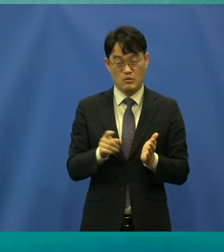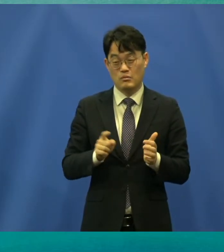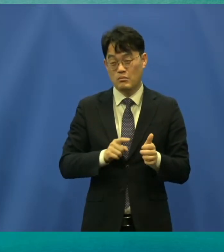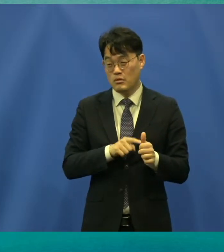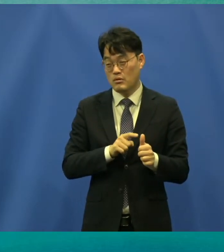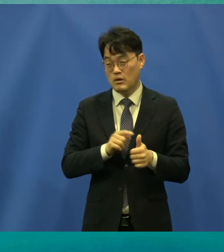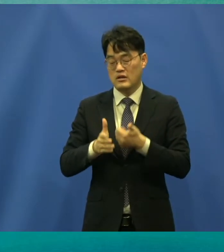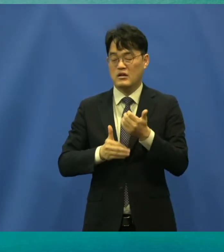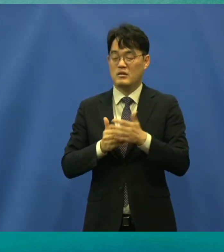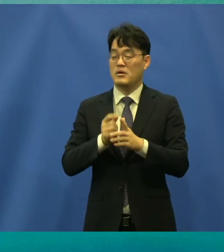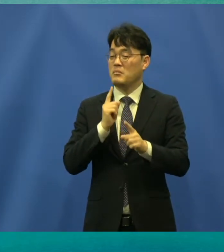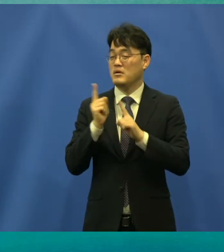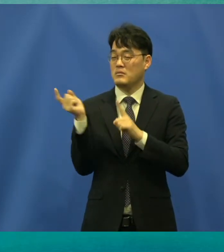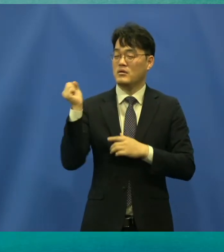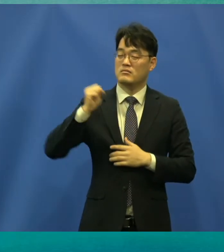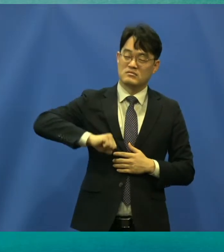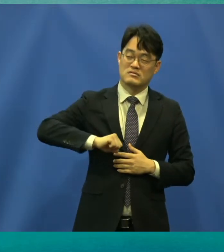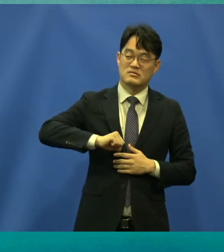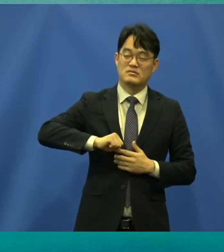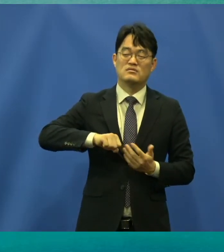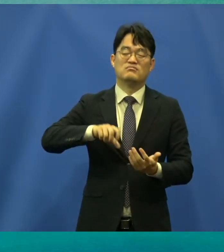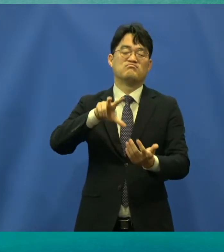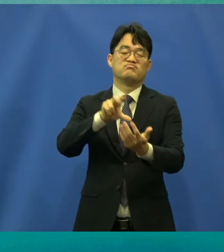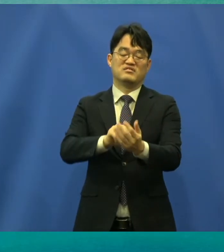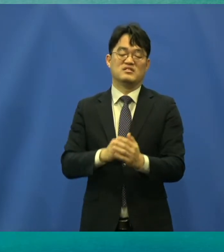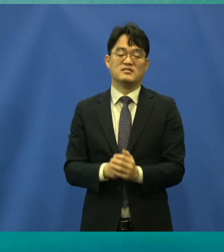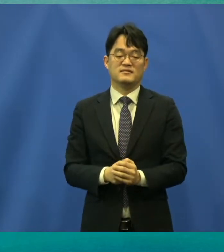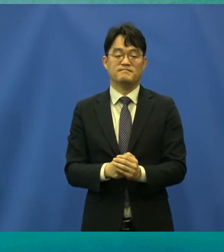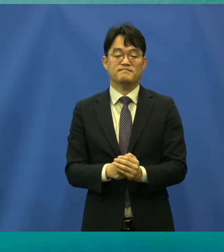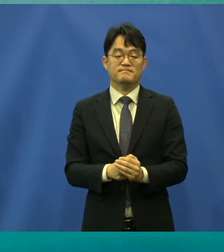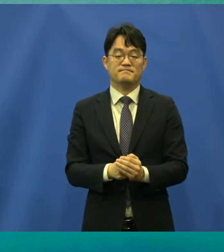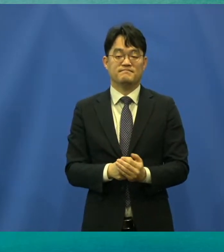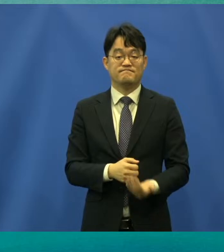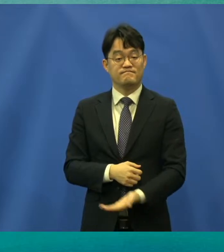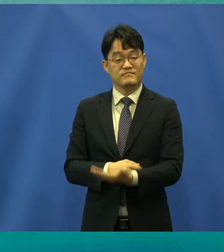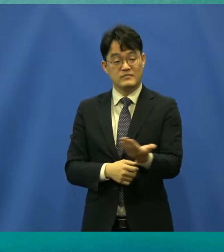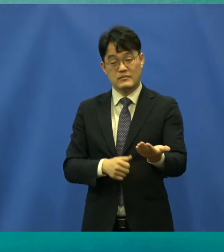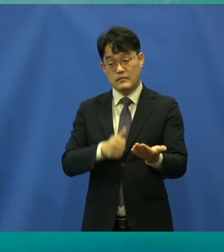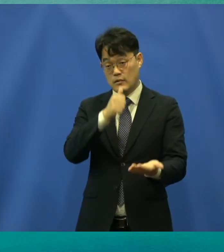여러분, 죄를 지은 사람은 죄에 대한 후유증이 있습니다.